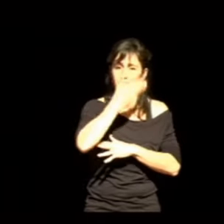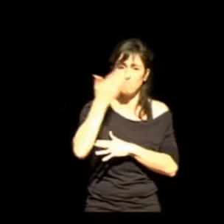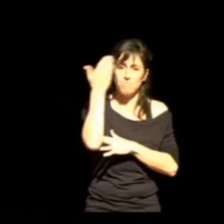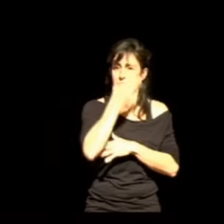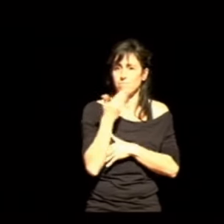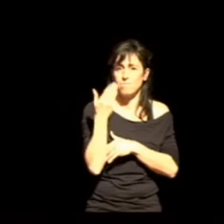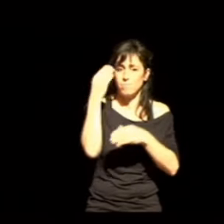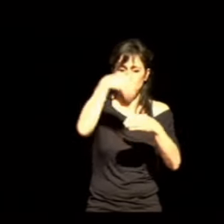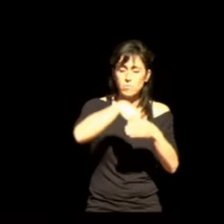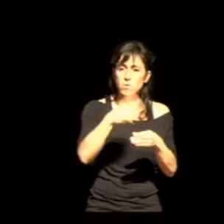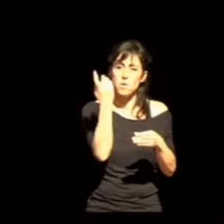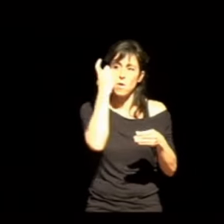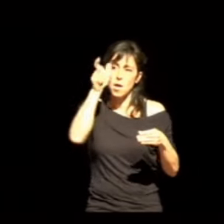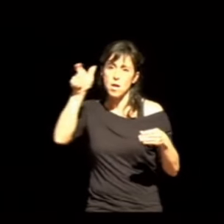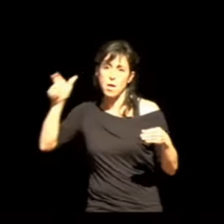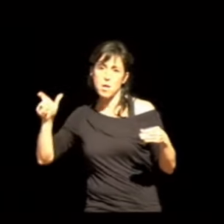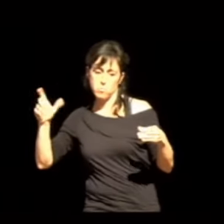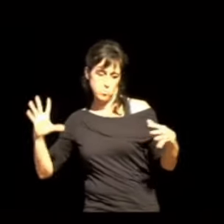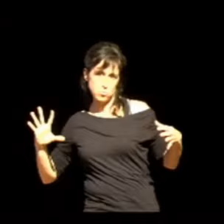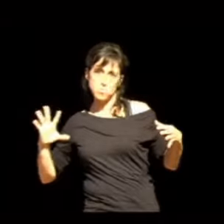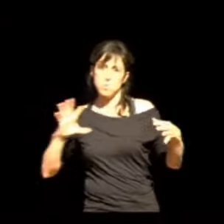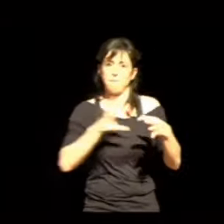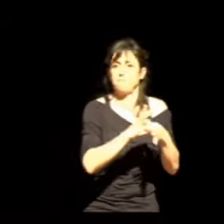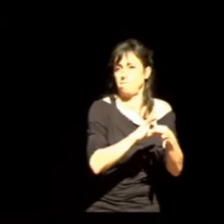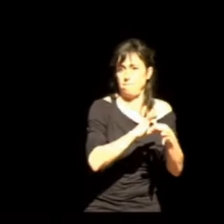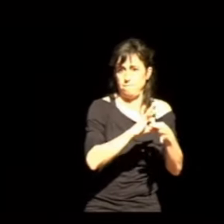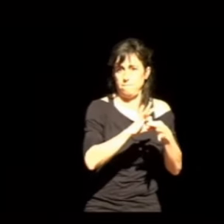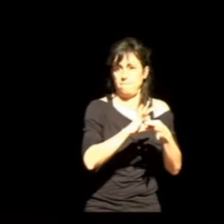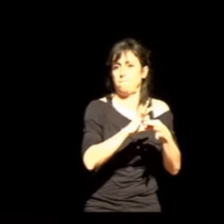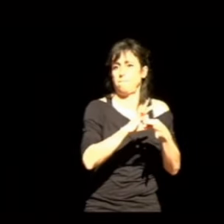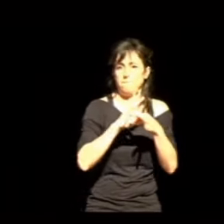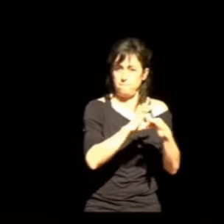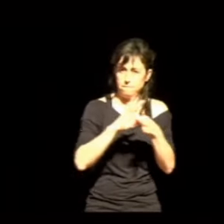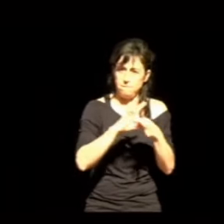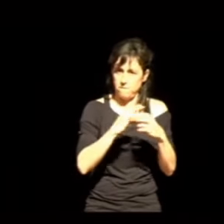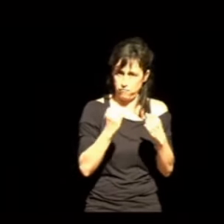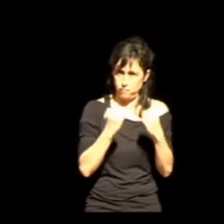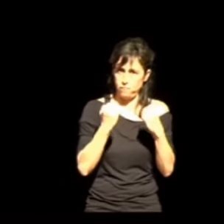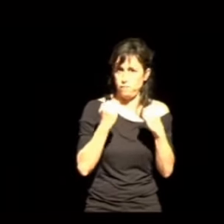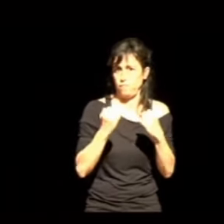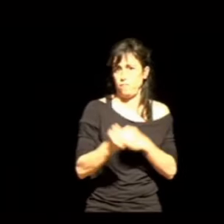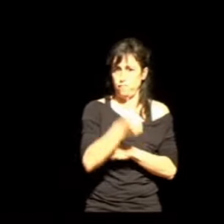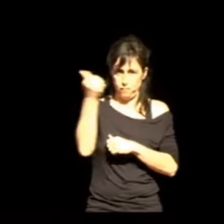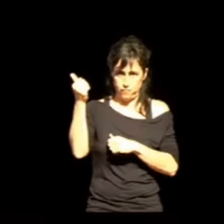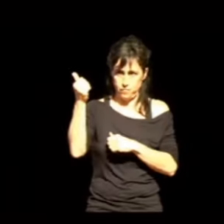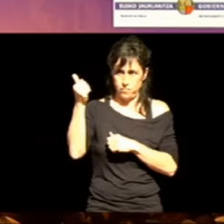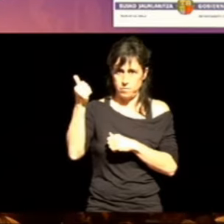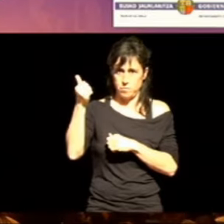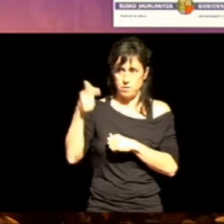ikastetxearekiko ikasleen lotura suspertzea, ikasleen lotura indartzea, kide